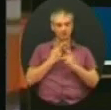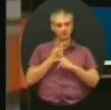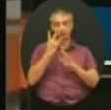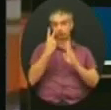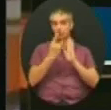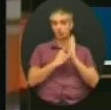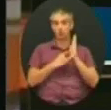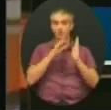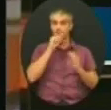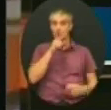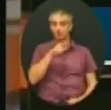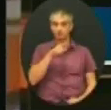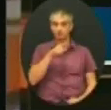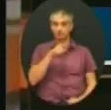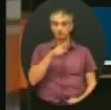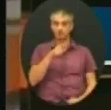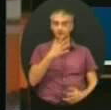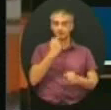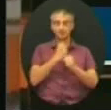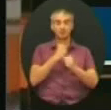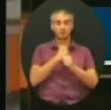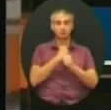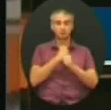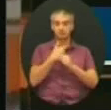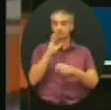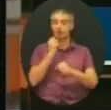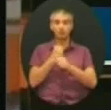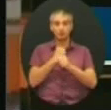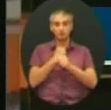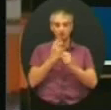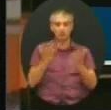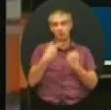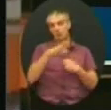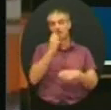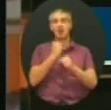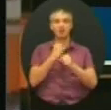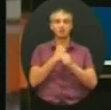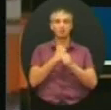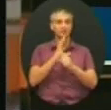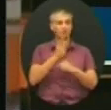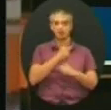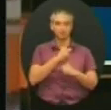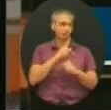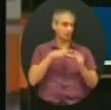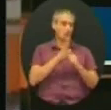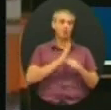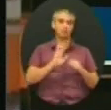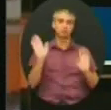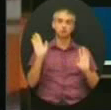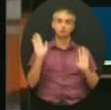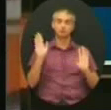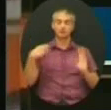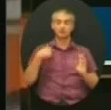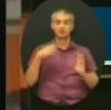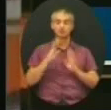חוקים שמדברים תודה. על כך שהם יעבדו וילכו לעבודה ולעודד אותם לעבודה. ואם הם לא יקצצו את הקצבה. לא יקצצו